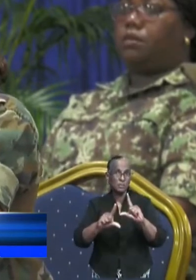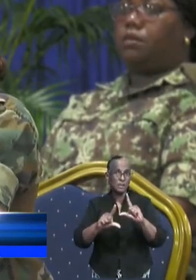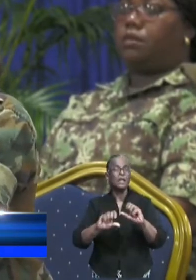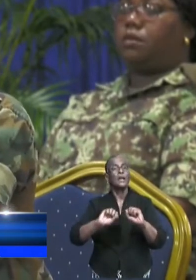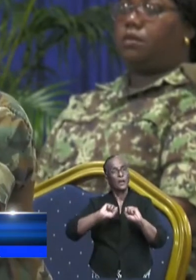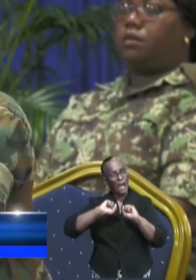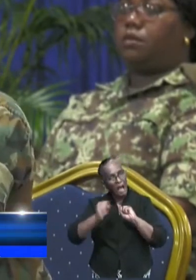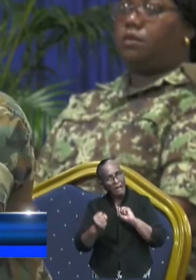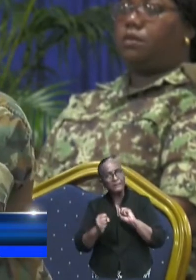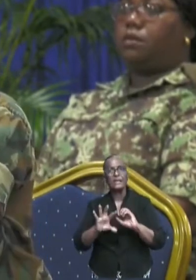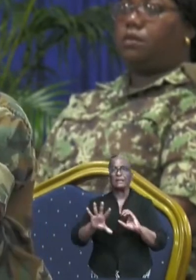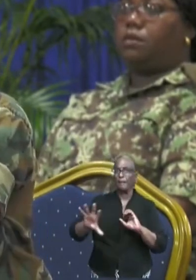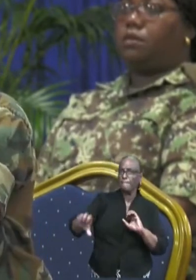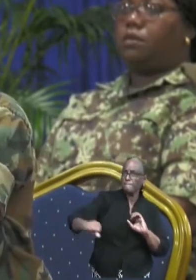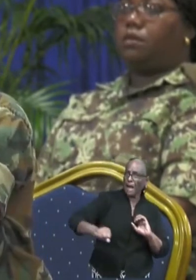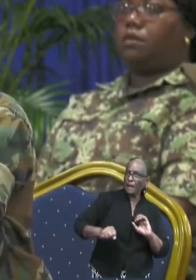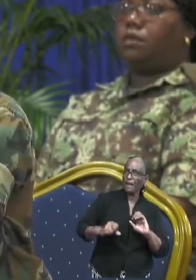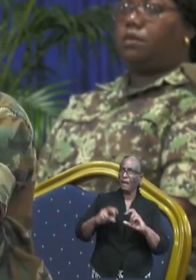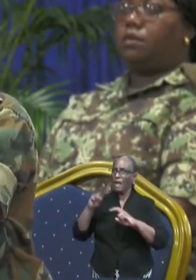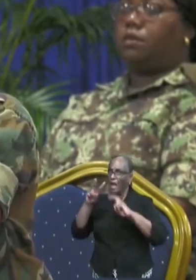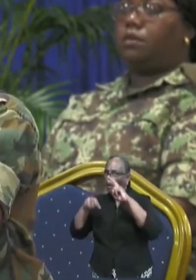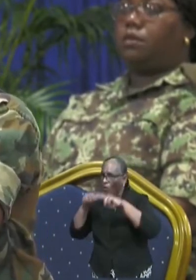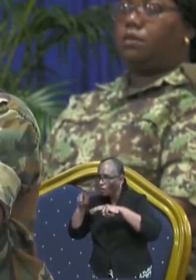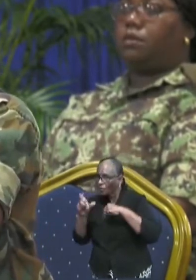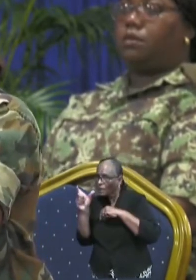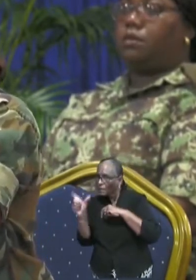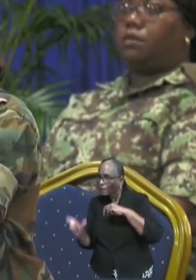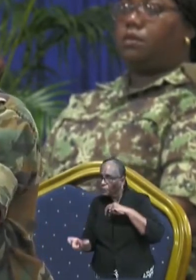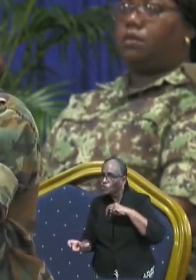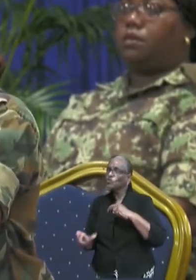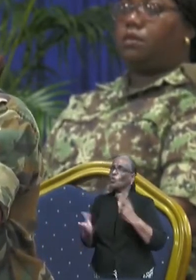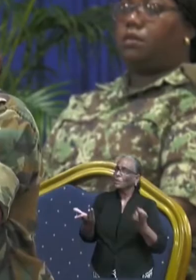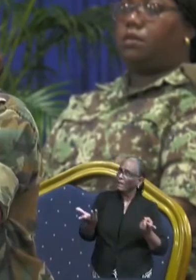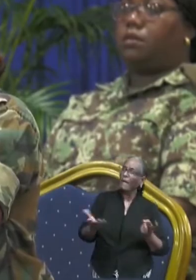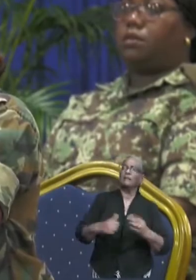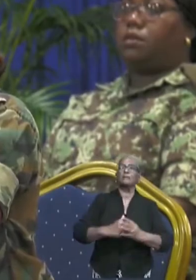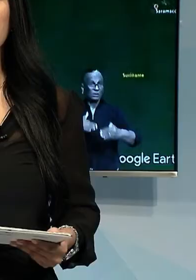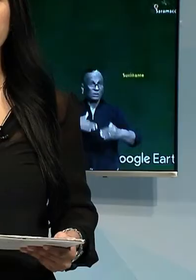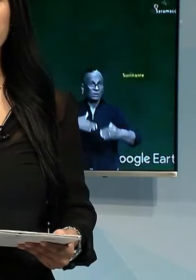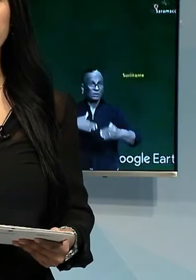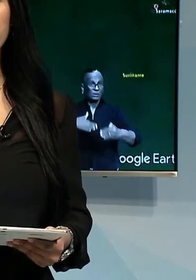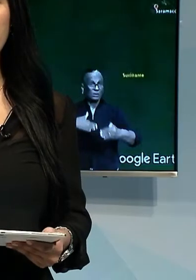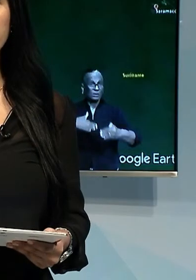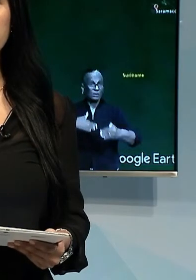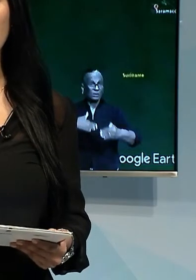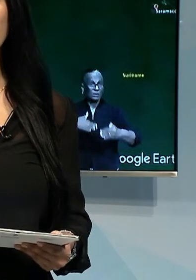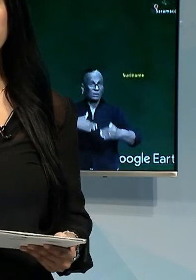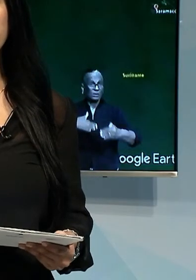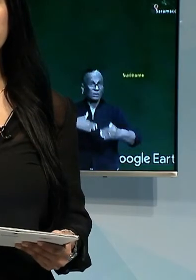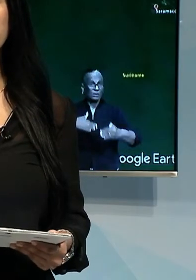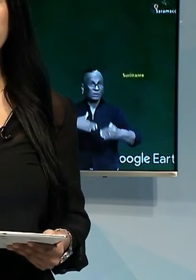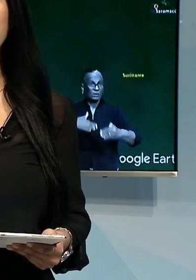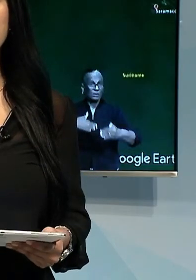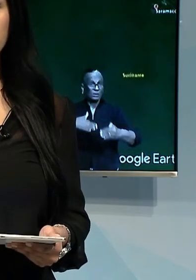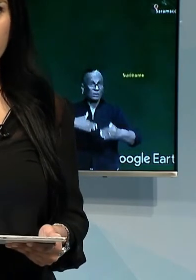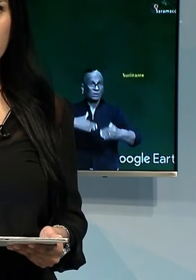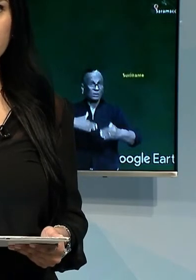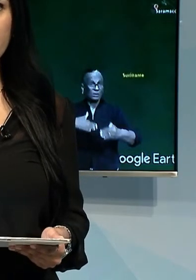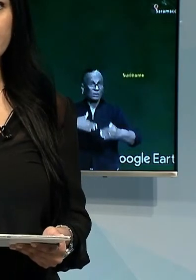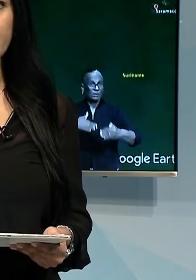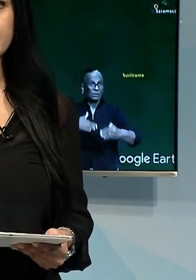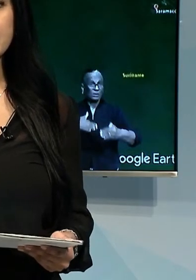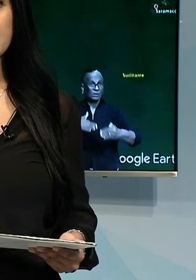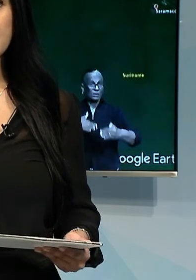tracing kunnen doen, zoals het ministerie van Volksgezondheid vaker heeft aangegeven. Gwendoline Babel, onderdirecteur